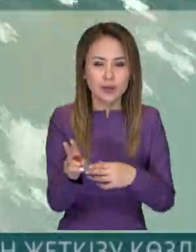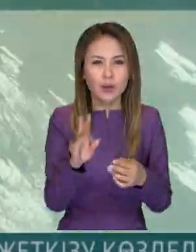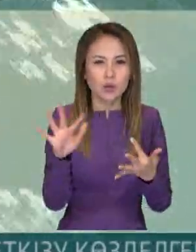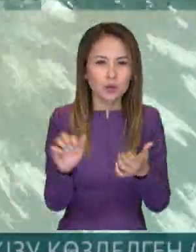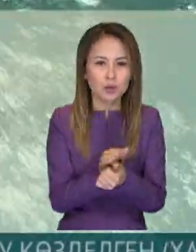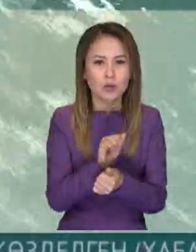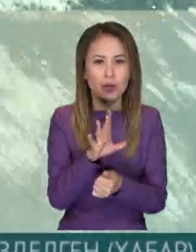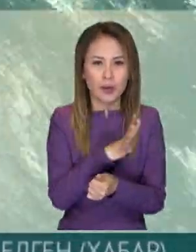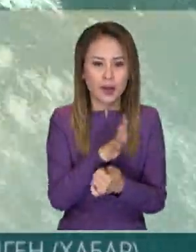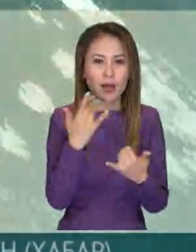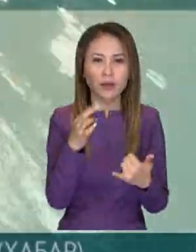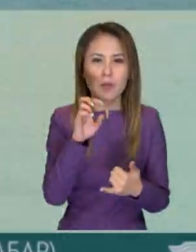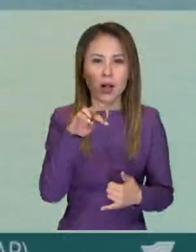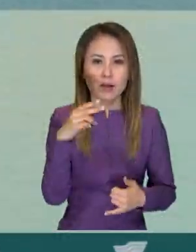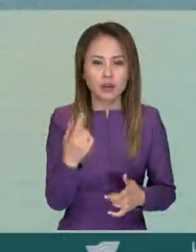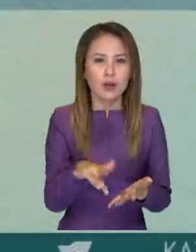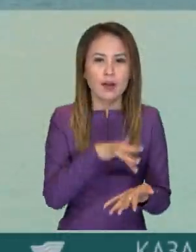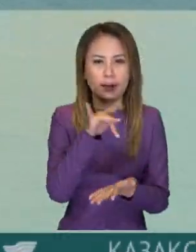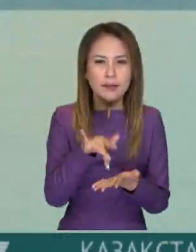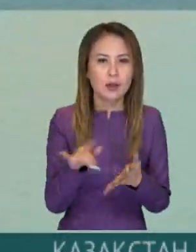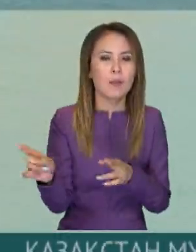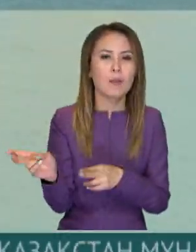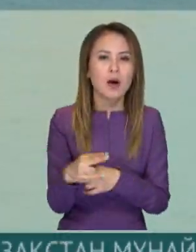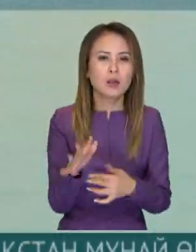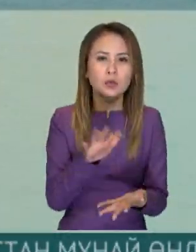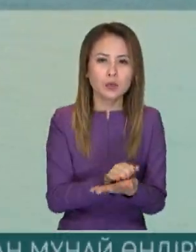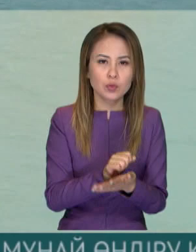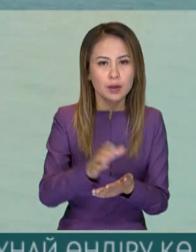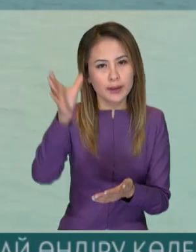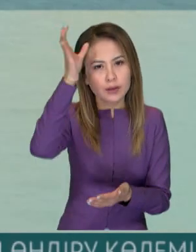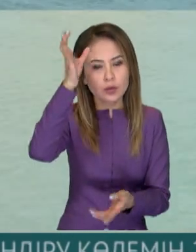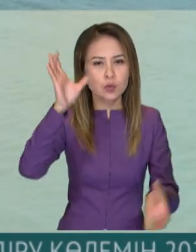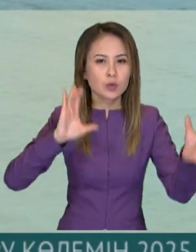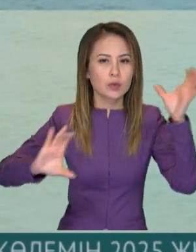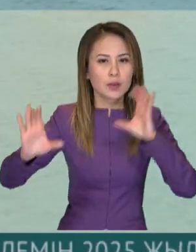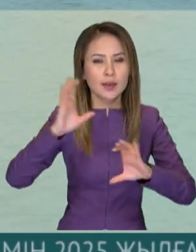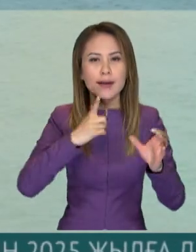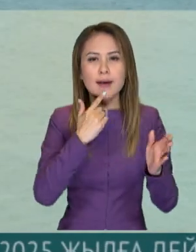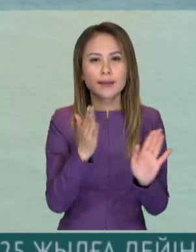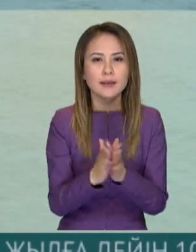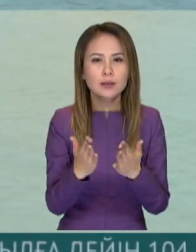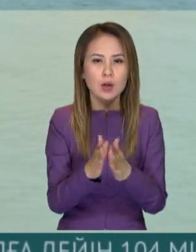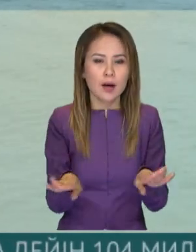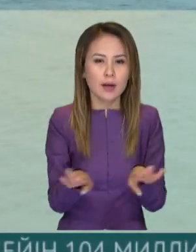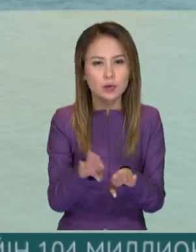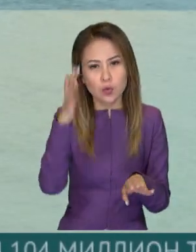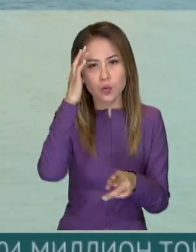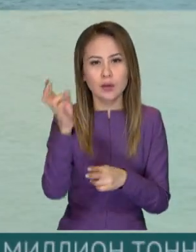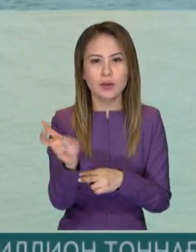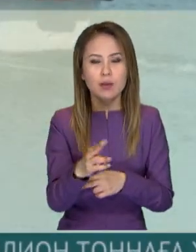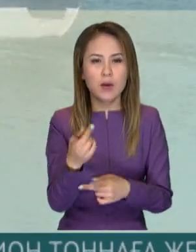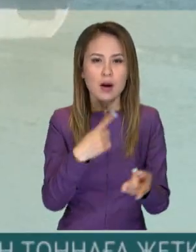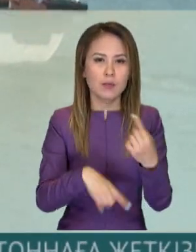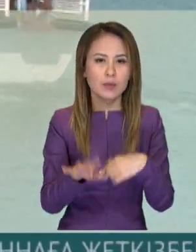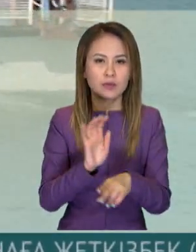пеш жаққан көрінеді. Қазір Балқаш қаласындағы балық шаруашылығы ғылыми институтының мамандары қызыл кітапқа енген осынау қара балықты қайтару